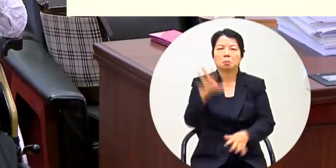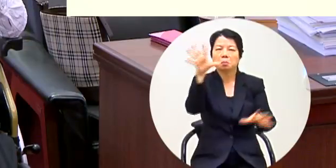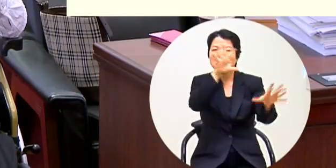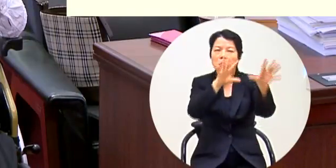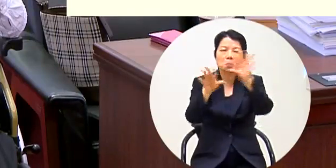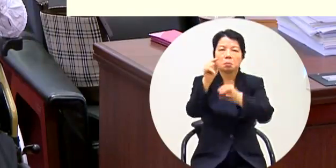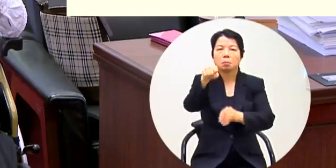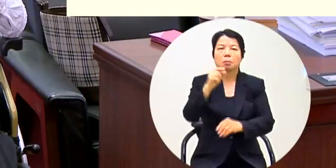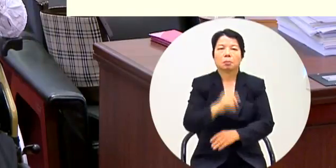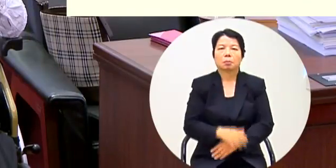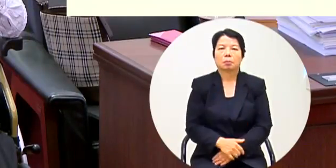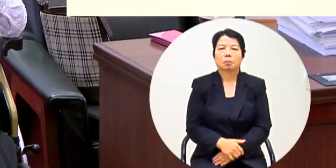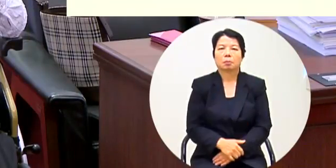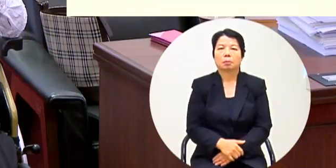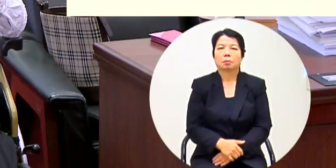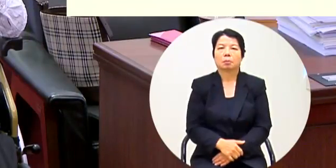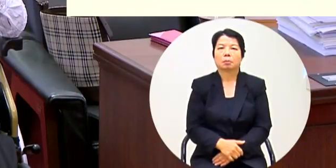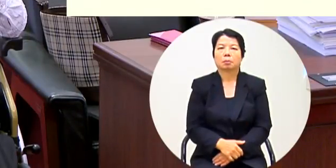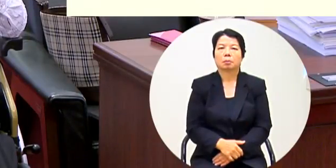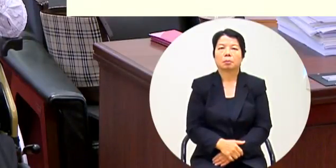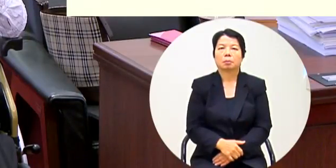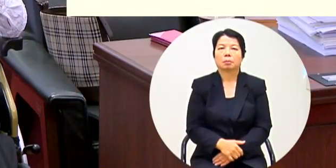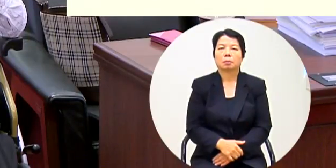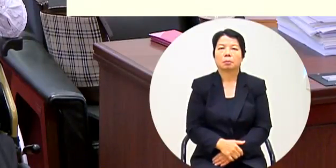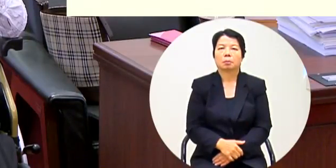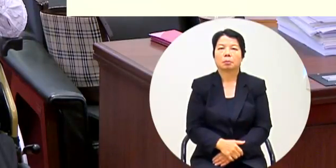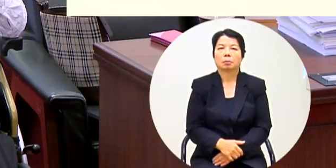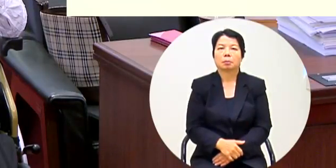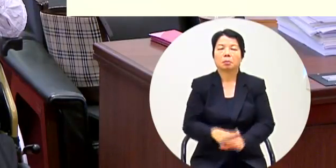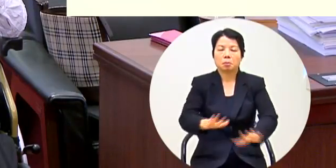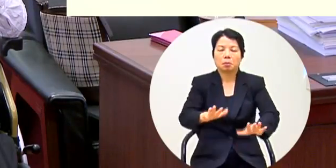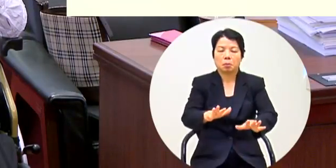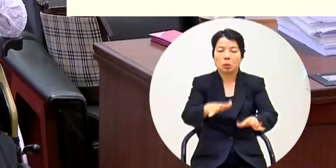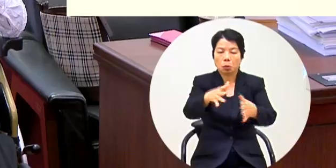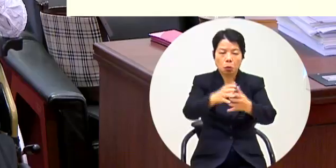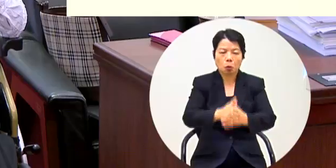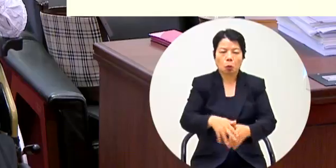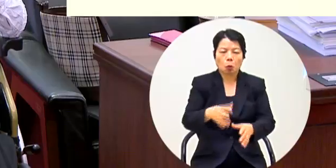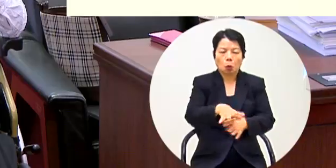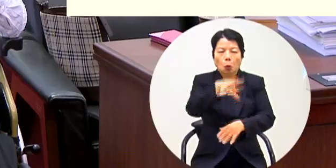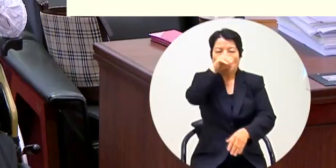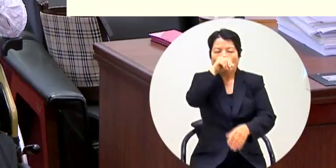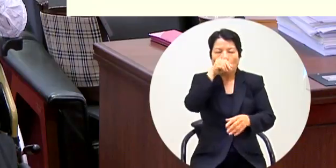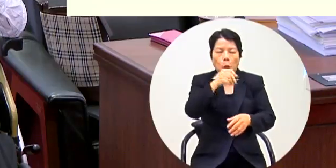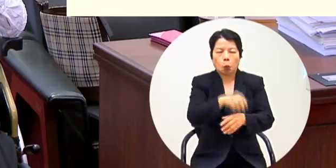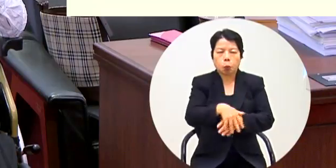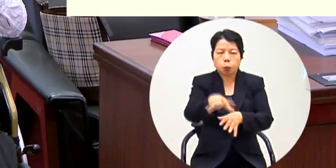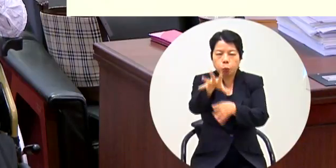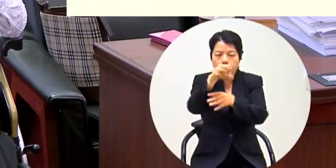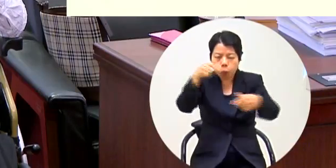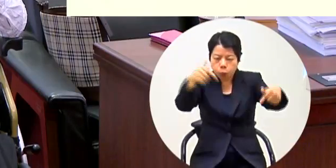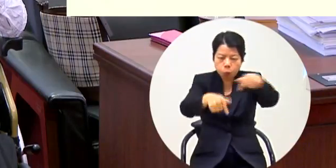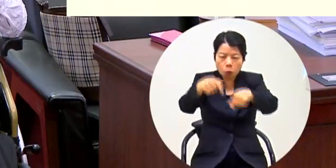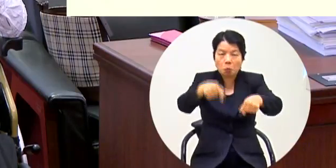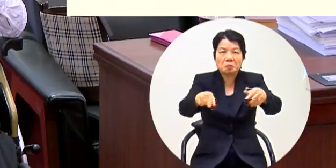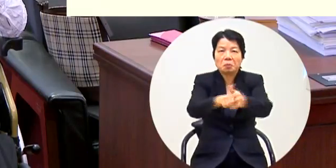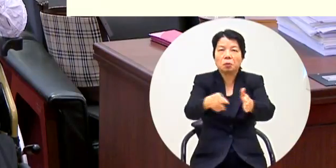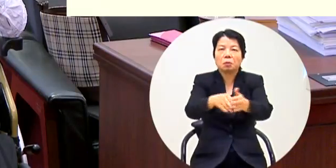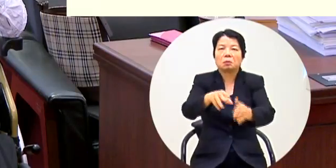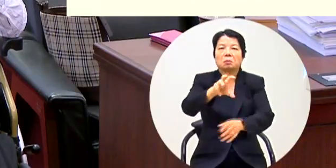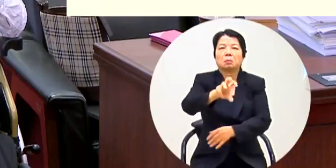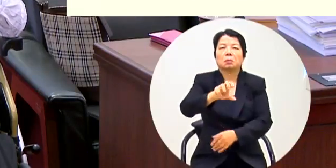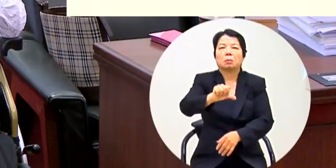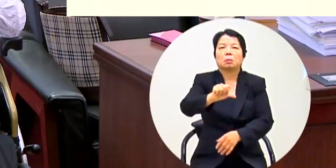昨天八个站全部都是达到150以上。所以你可以看到这个是中央社昨天新闻里头的一个照